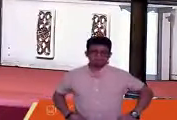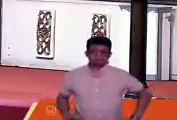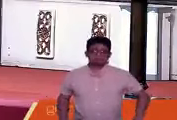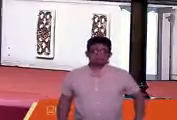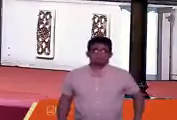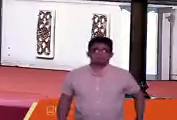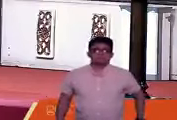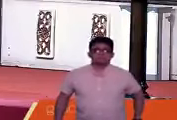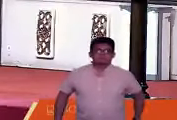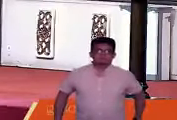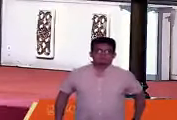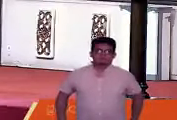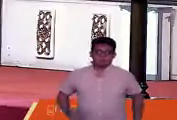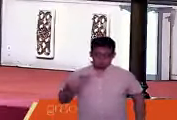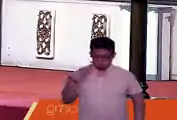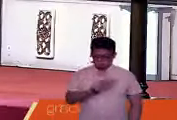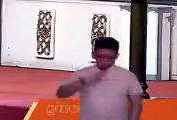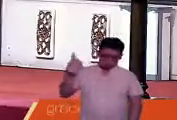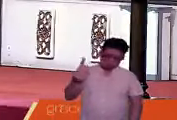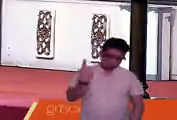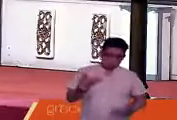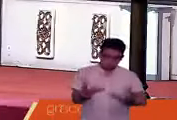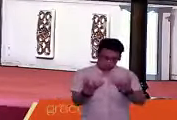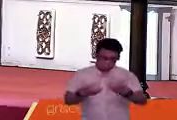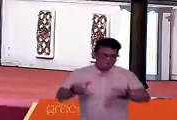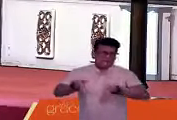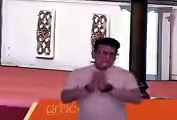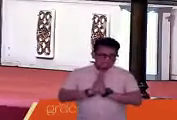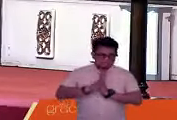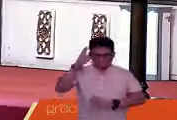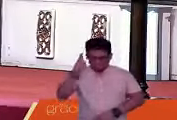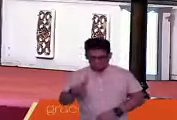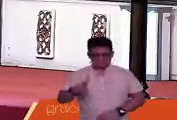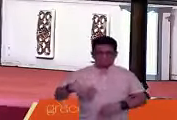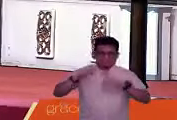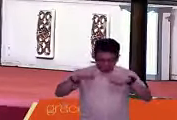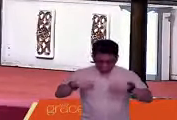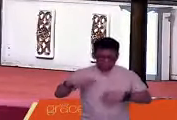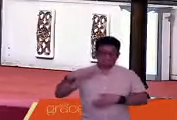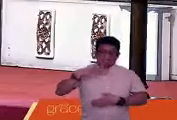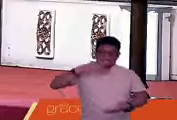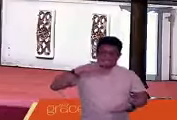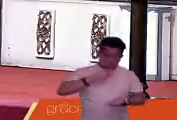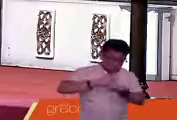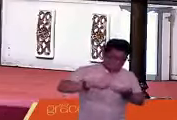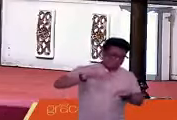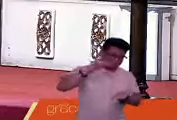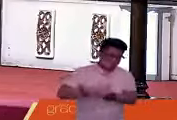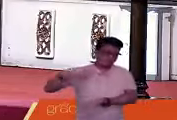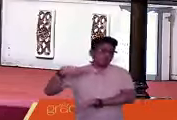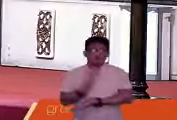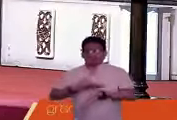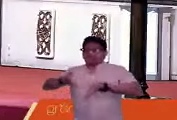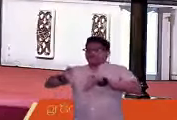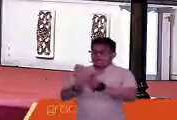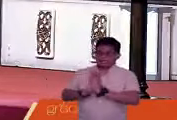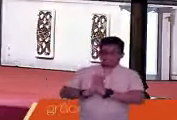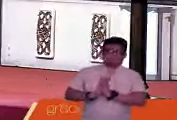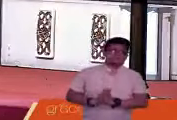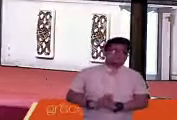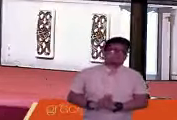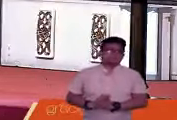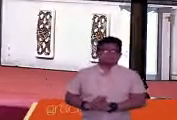pangayo. Mga kaigsoonan, nindot ang mangayo ta. Kay mingon man Ginoo, iya man ang promise